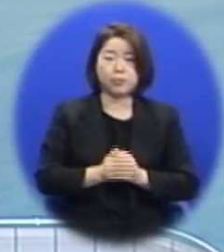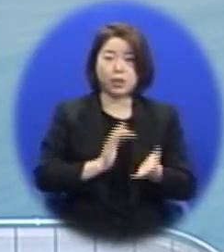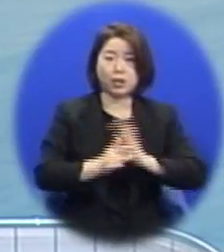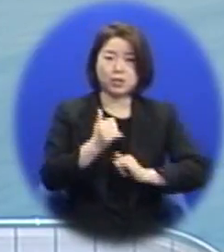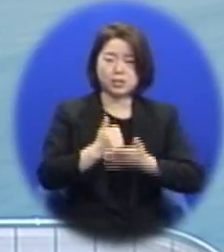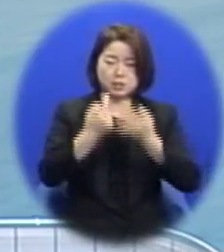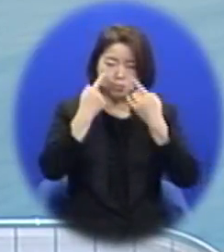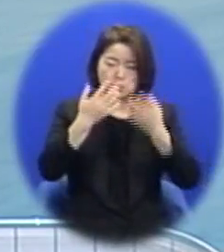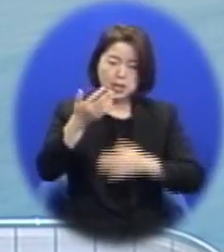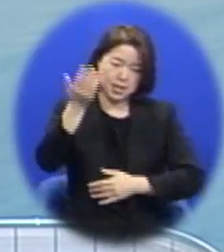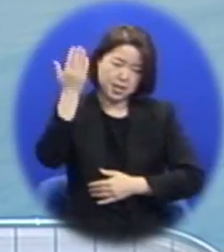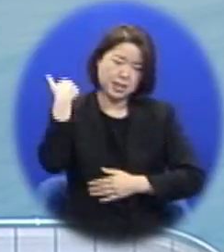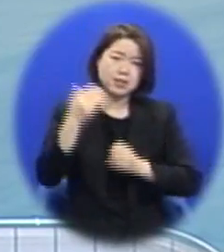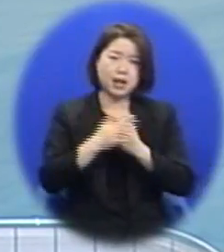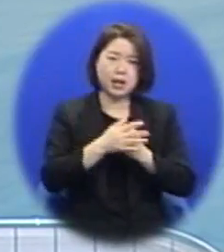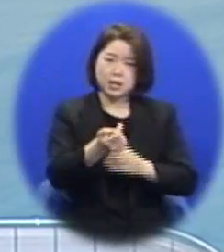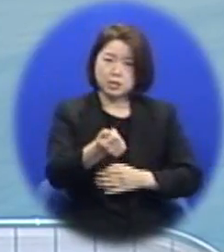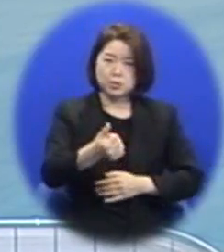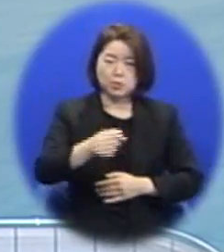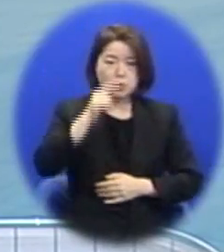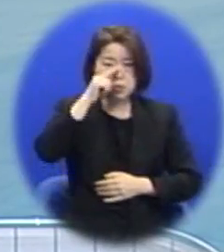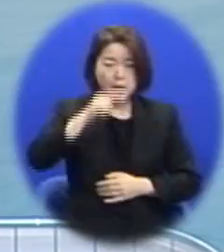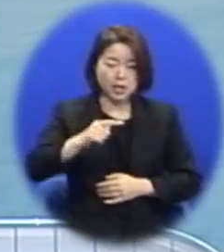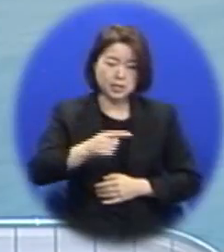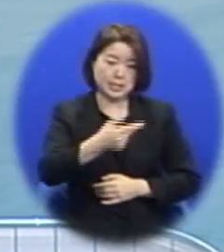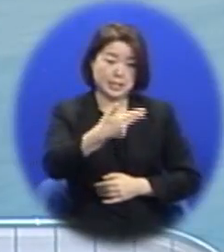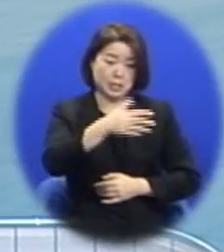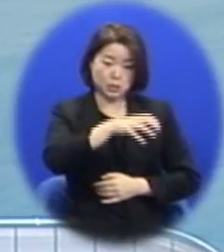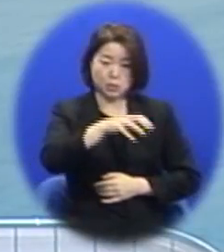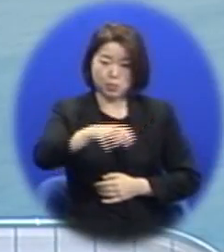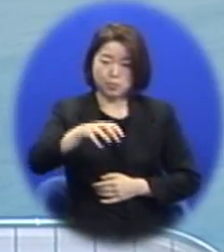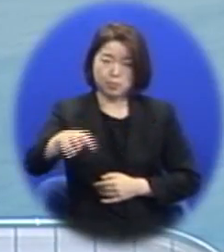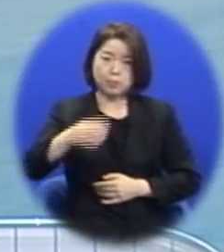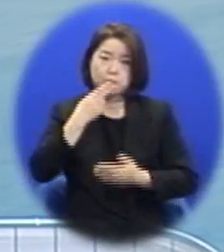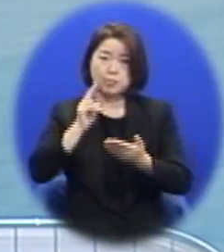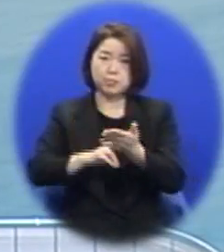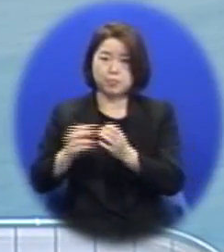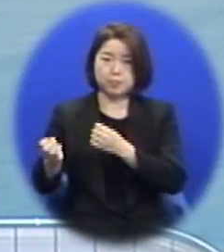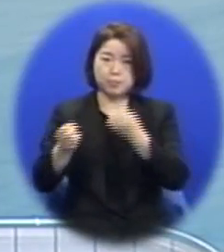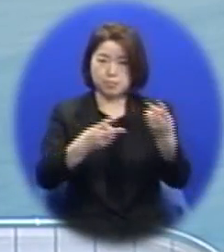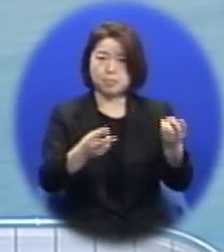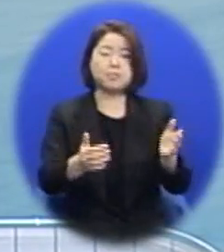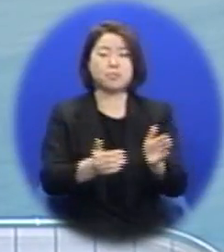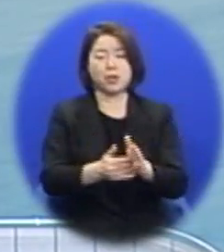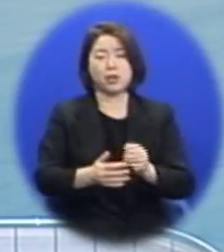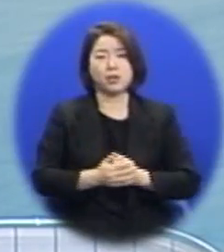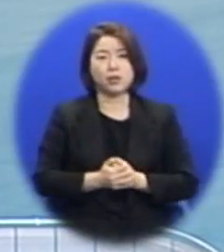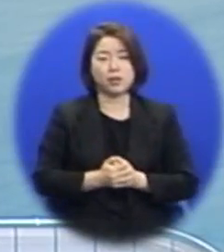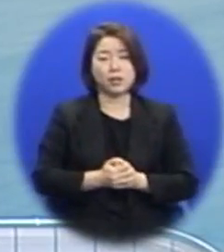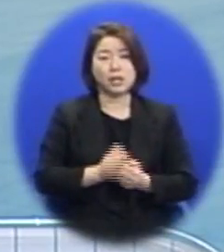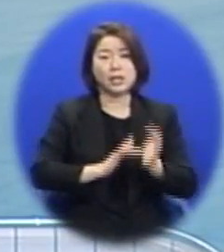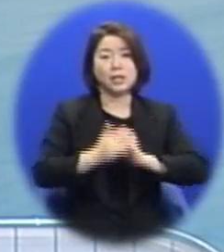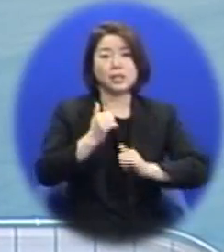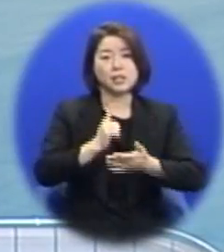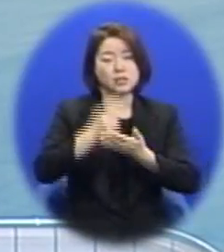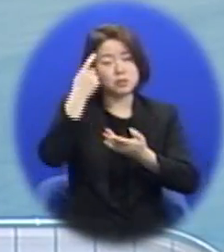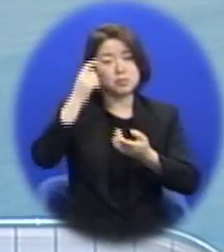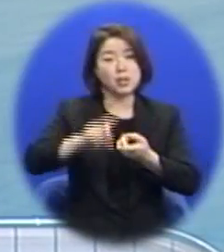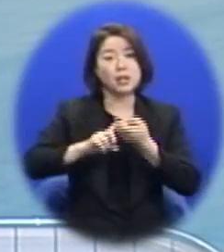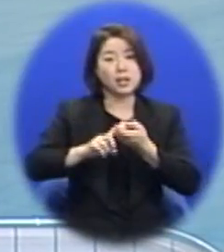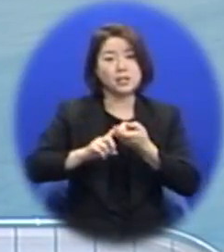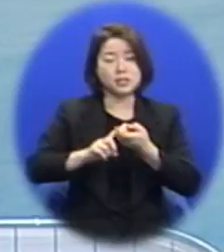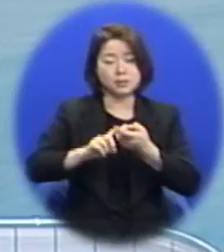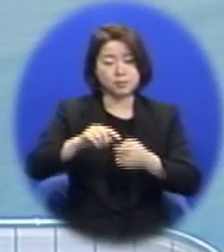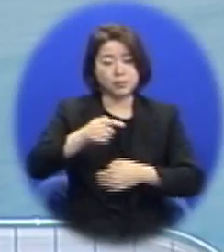분명히 그때 당시에 소아시아 일곱 교회에 이 서신을 보내셨어요. 예수님의 관심은 그